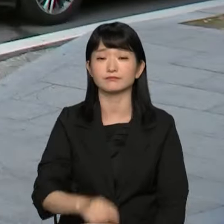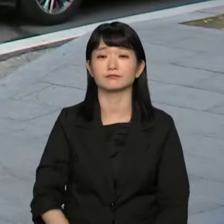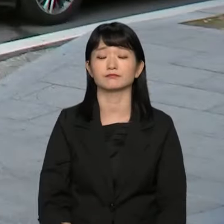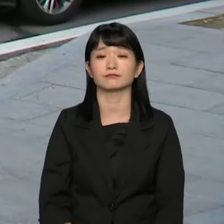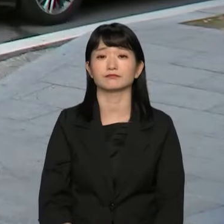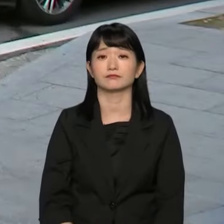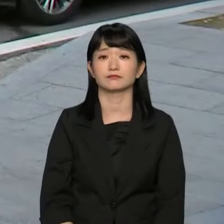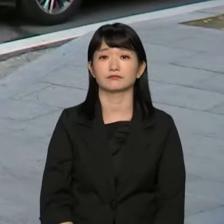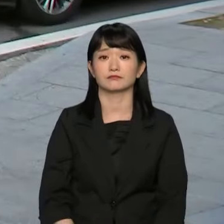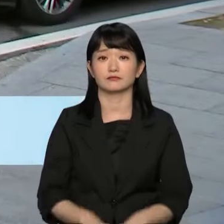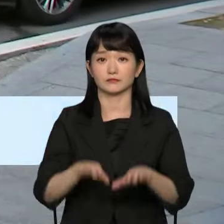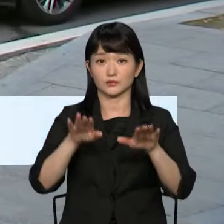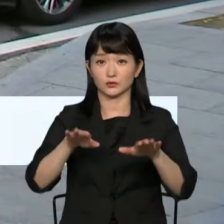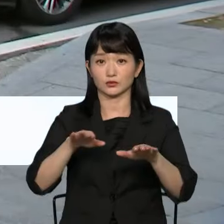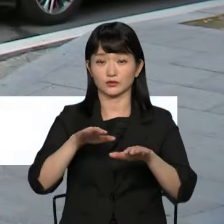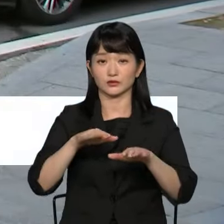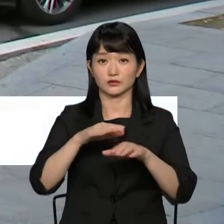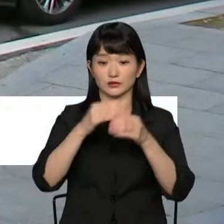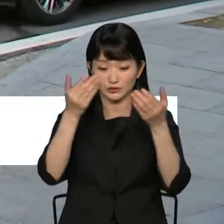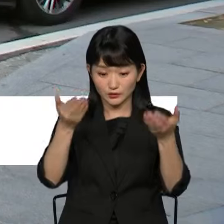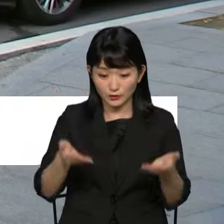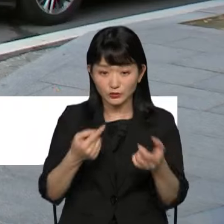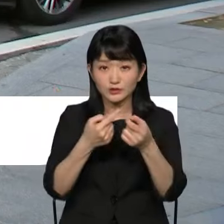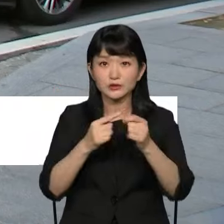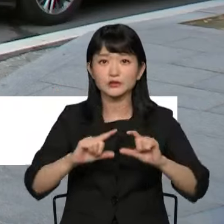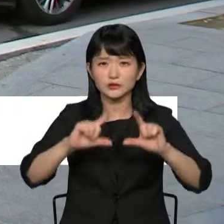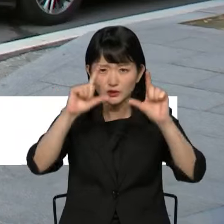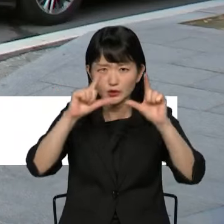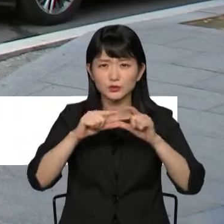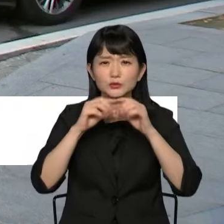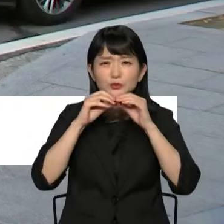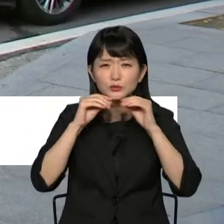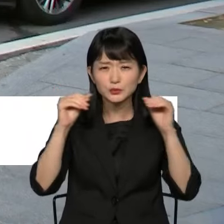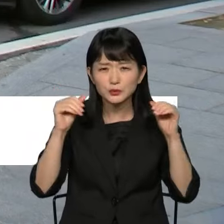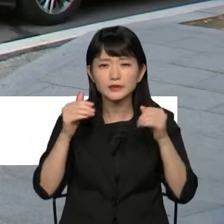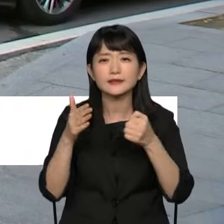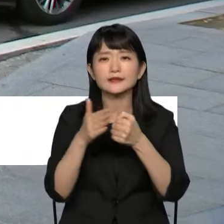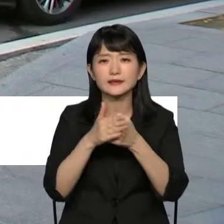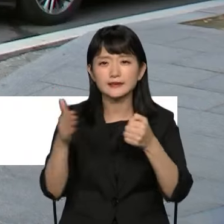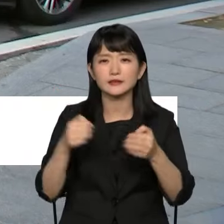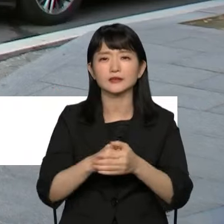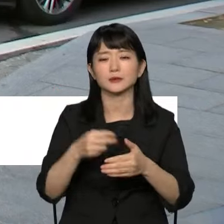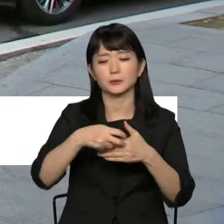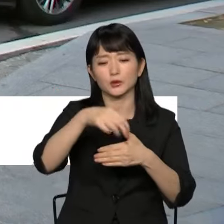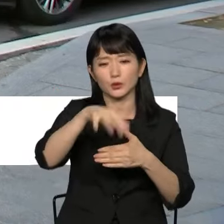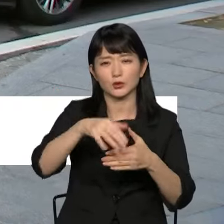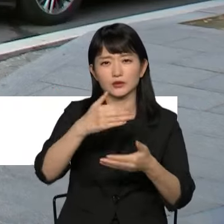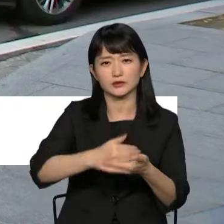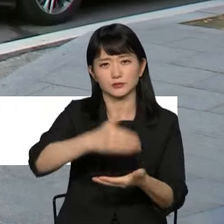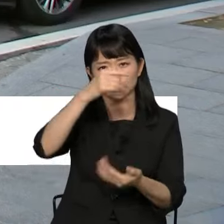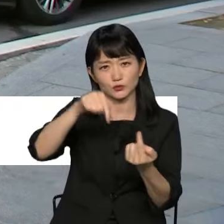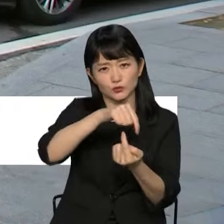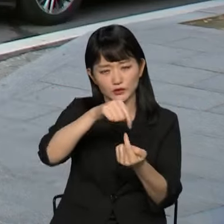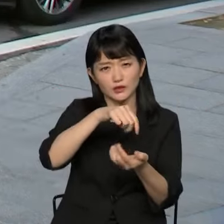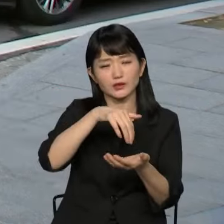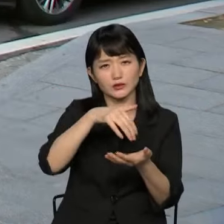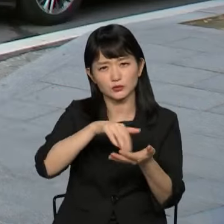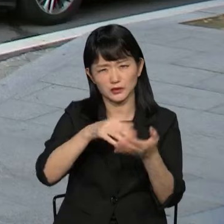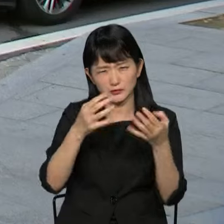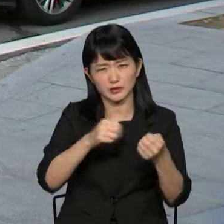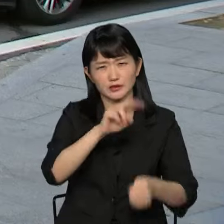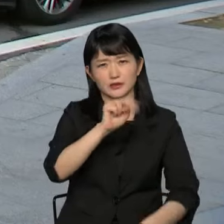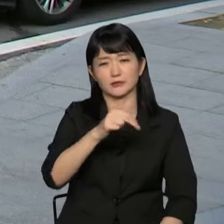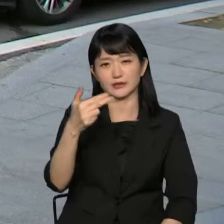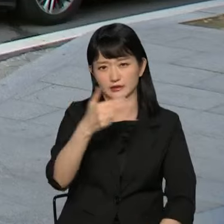네, 오늘 연휴 첫날인 오늘은 평소 토요일이기 때문에 문을 여는 병원이 많아서 2만 7천여 곳에서 진료를